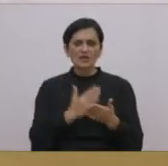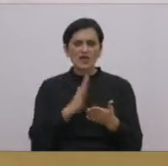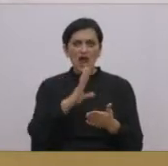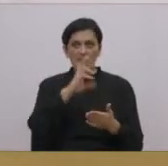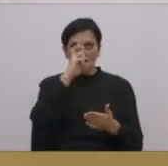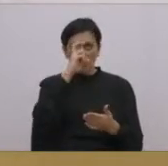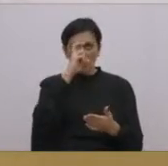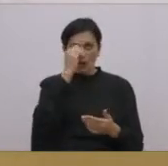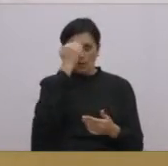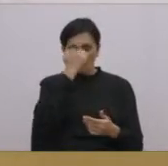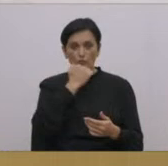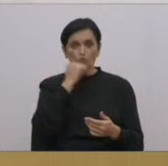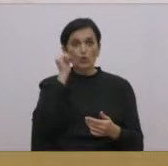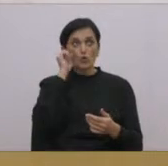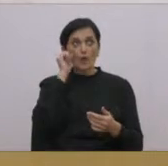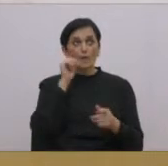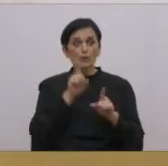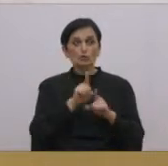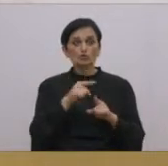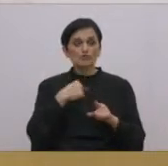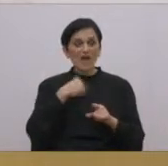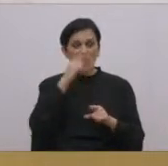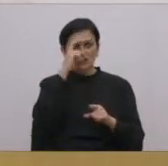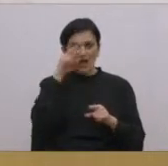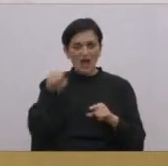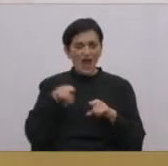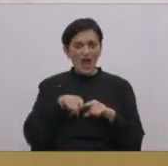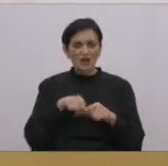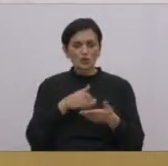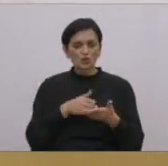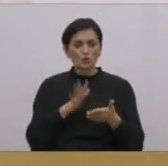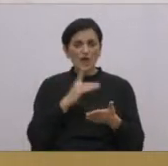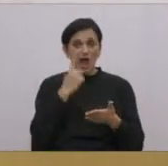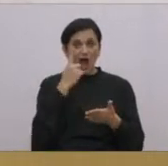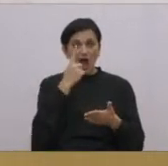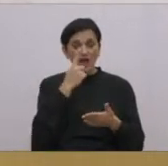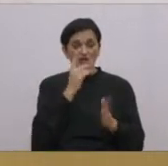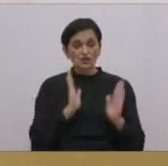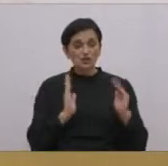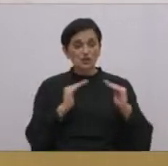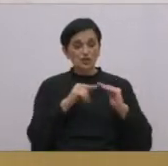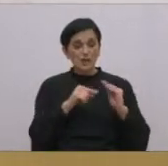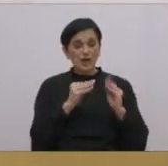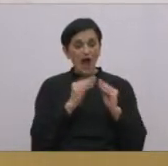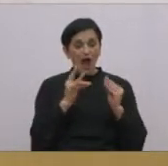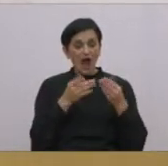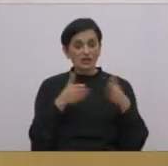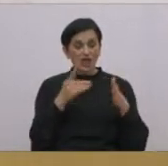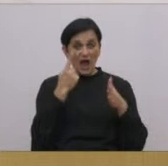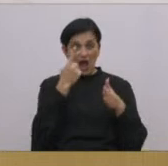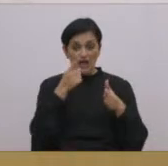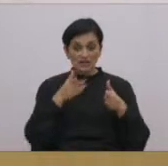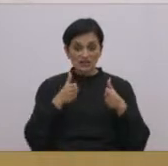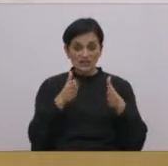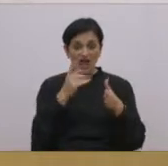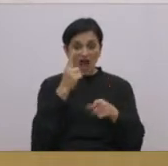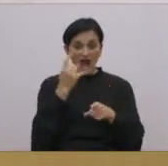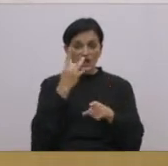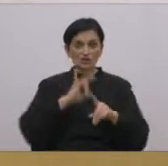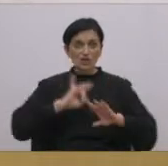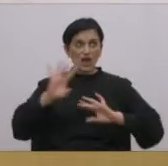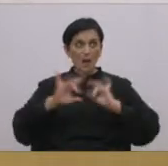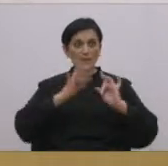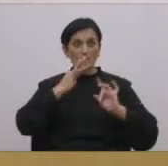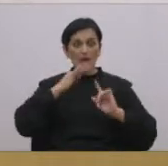supleba, da, madluba, uercen arhart, ishali supleba, romelic, ert, șenobas, at džersnis, ert, gzat, kecils, as džerapi, areps, da,